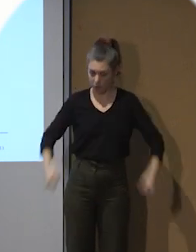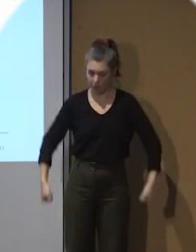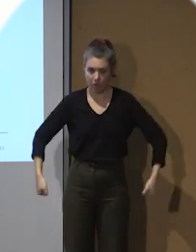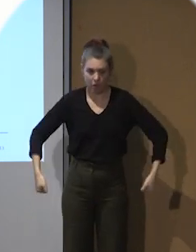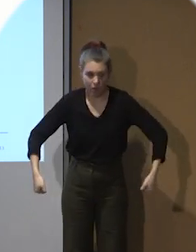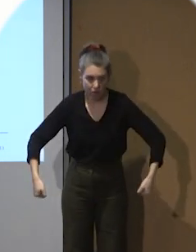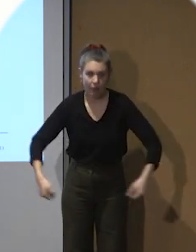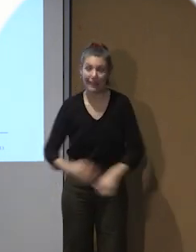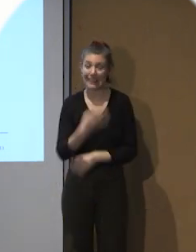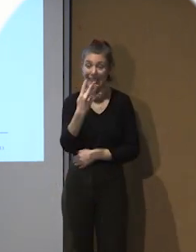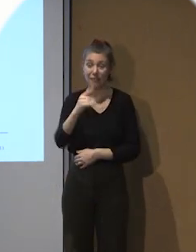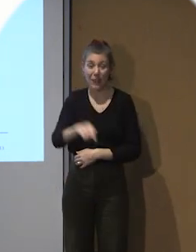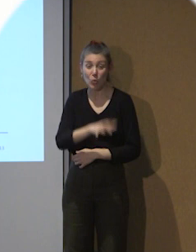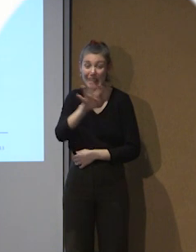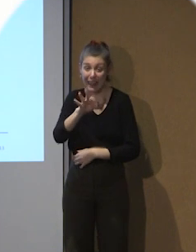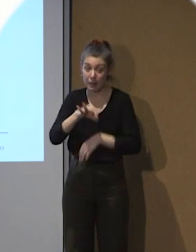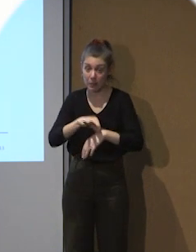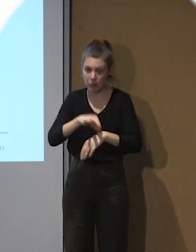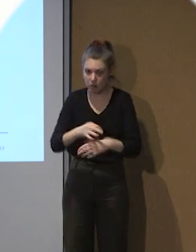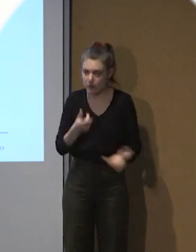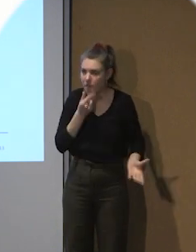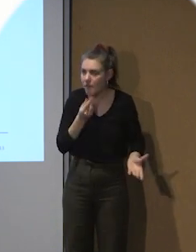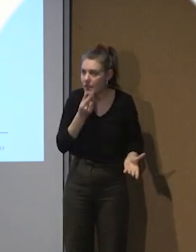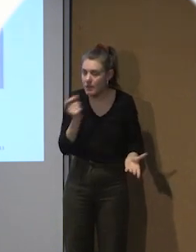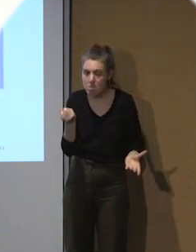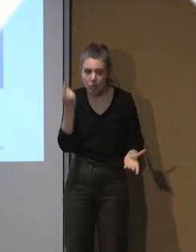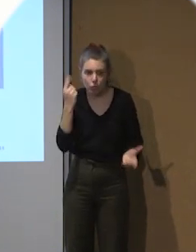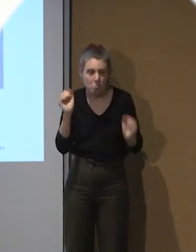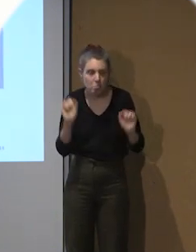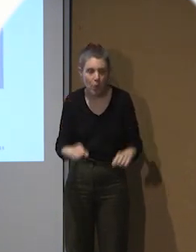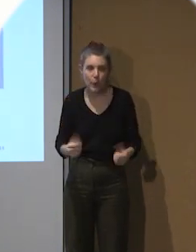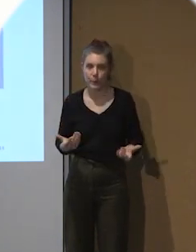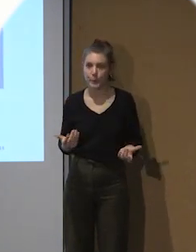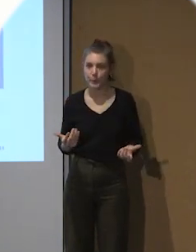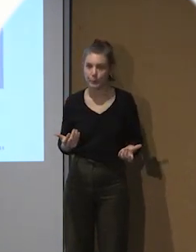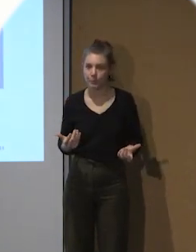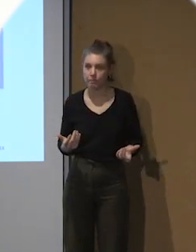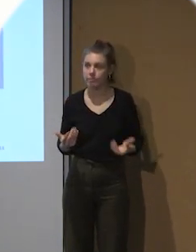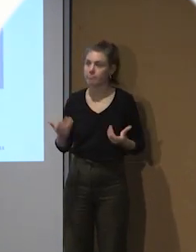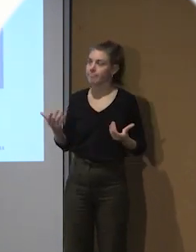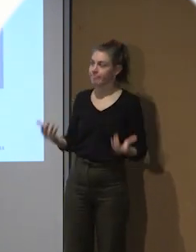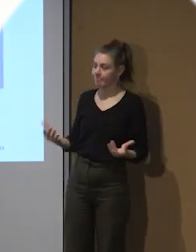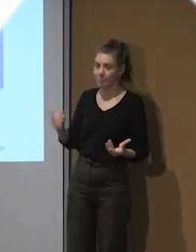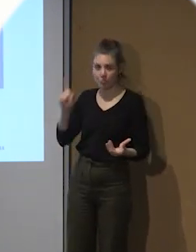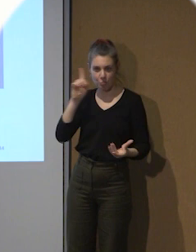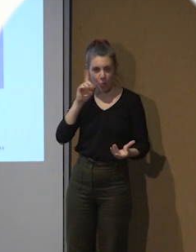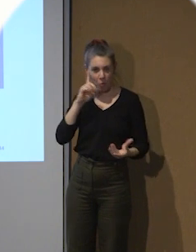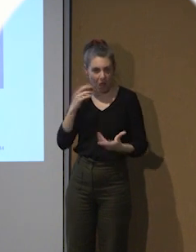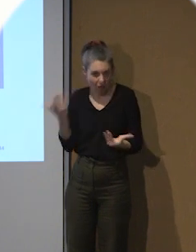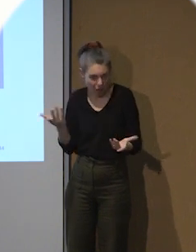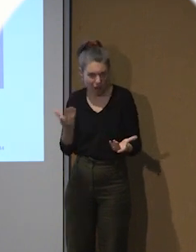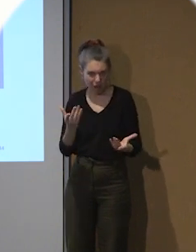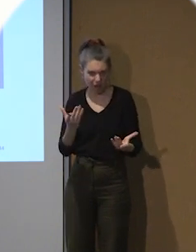finalement, par jour, on y arrive assez vite. Alors, pourquoi est-ce qu'on vous dit que c'est bien de faire du